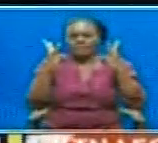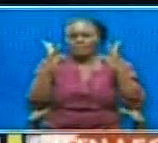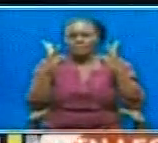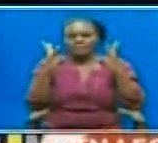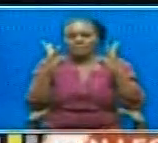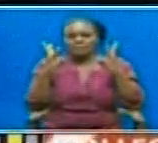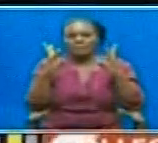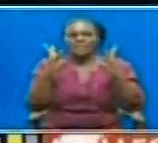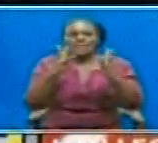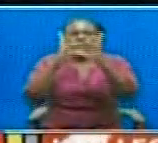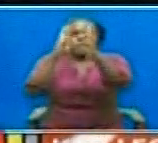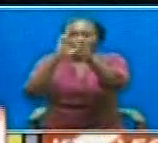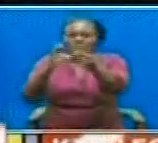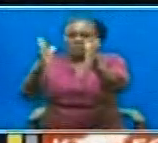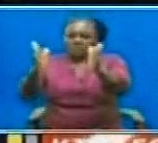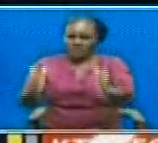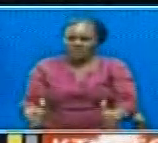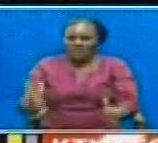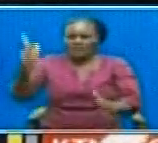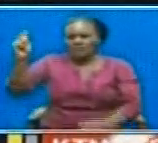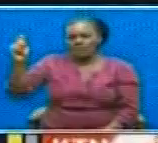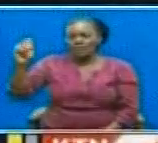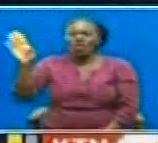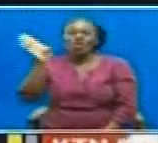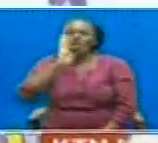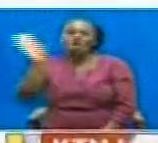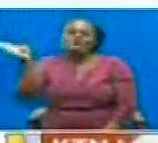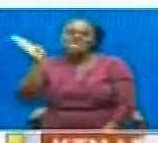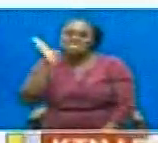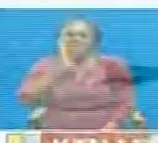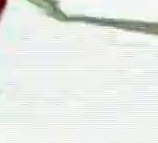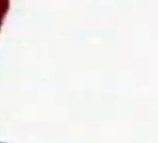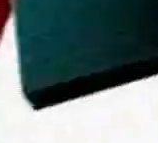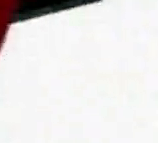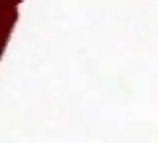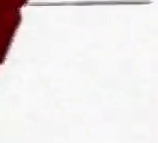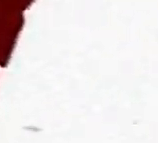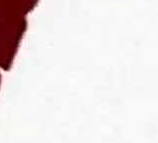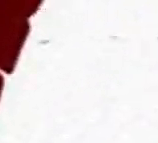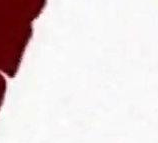Steven Mukangai, Dozi Dozi za utesi ugani.